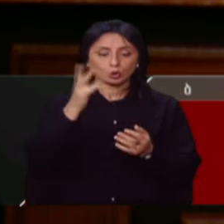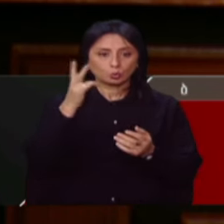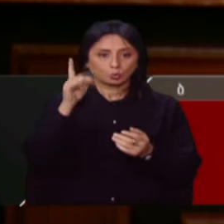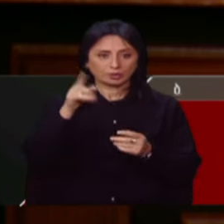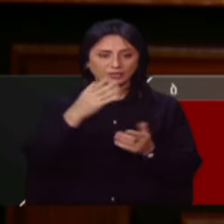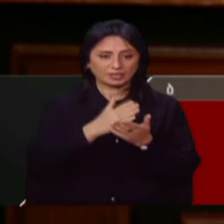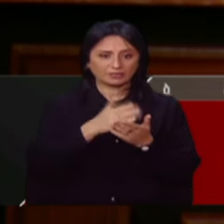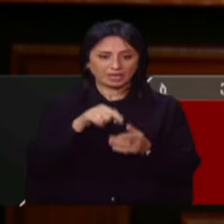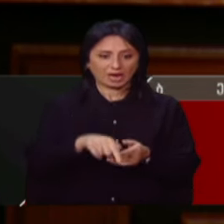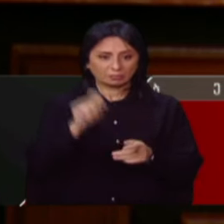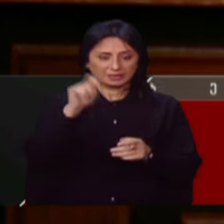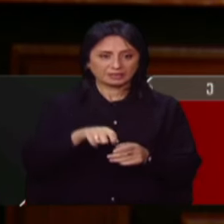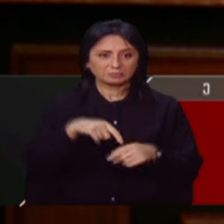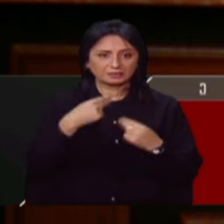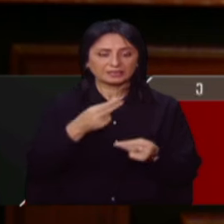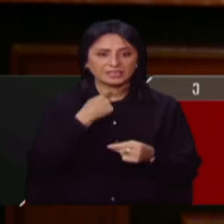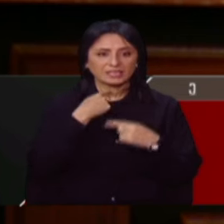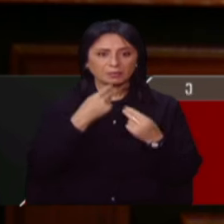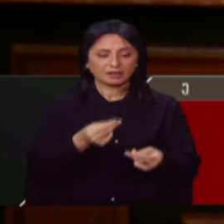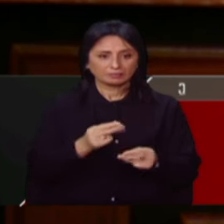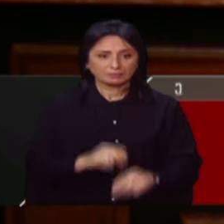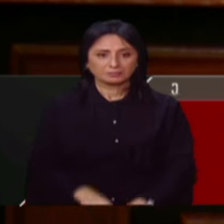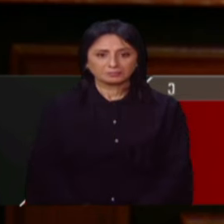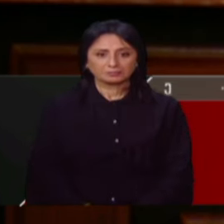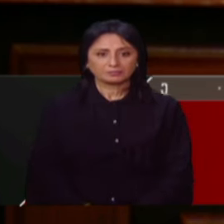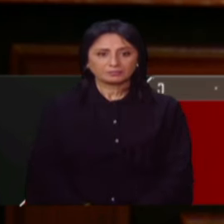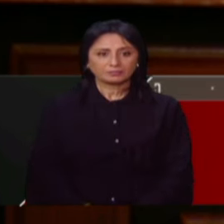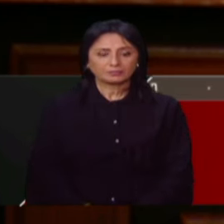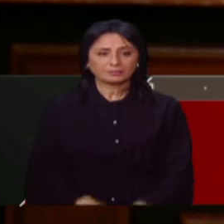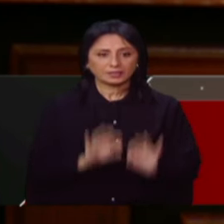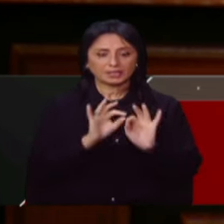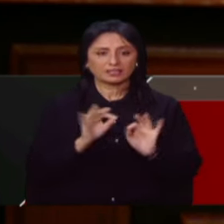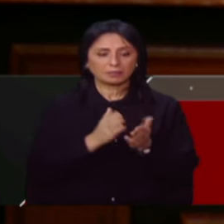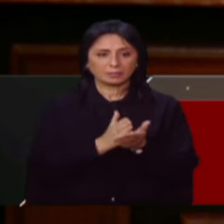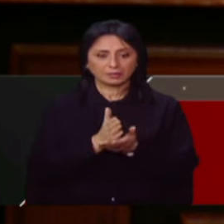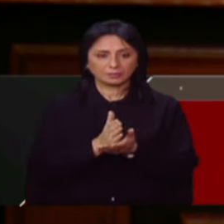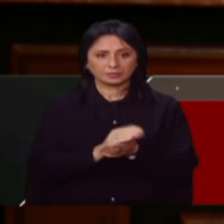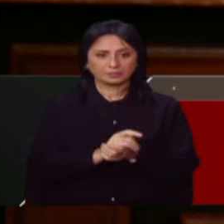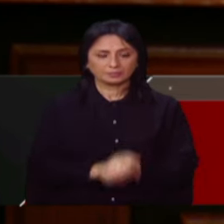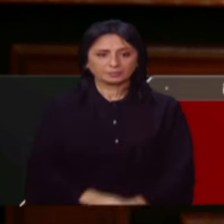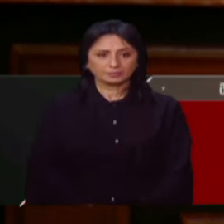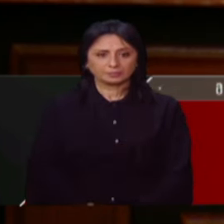ჩამოვიდეს ახლის ცხა და მე ვეკარტან კიენა სასწაულებს ამარკულებს